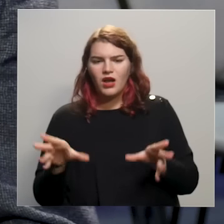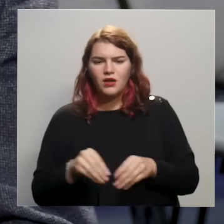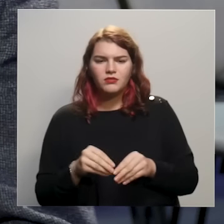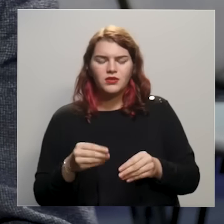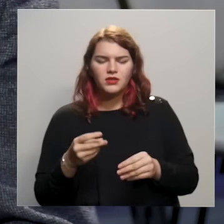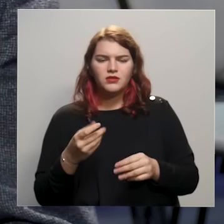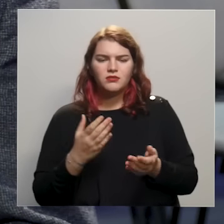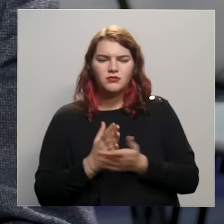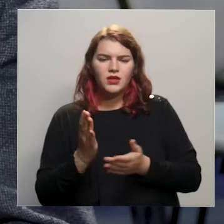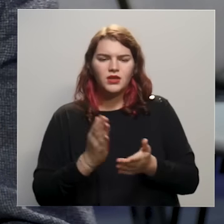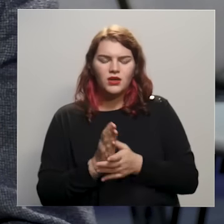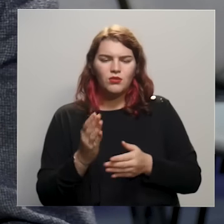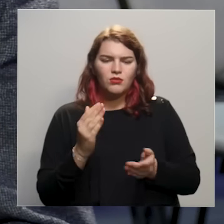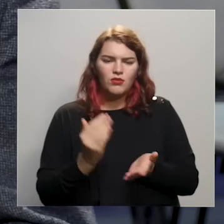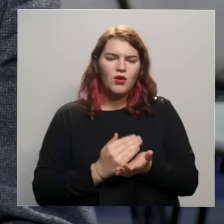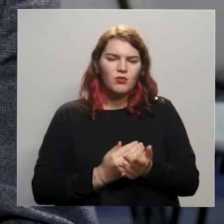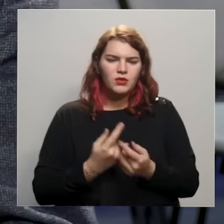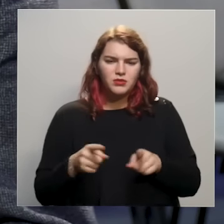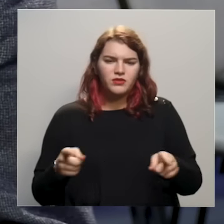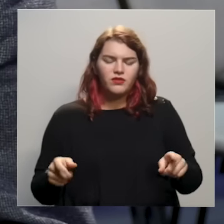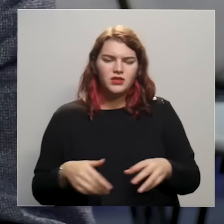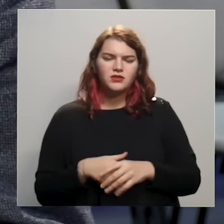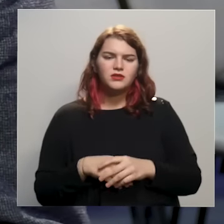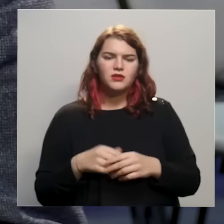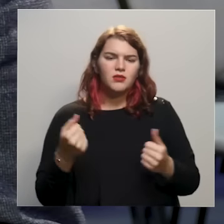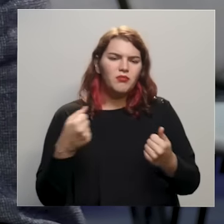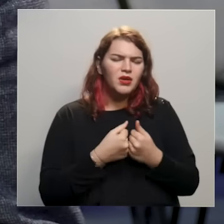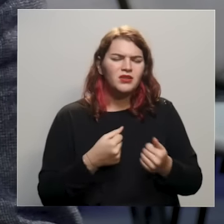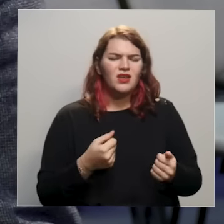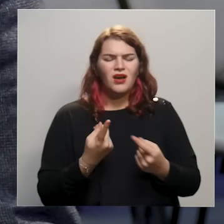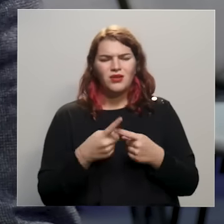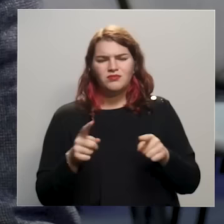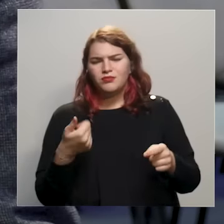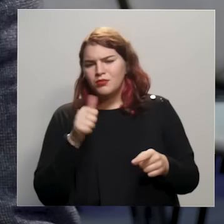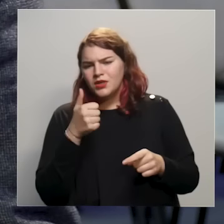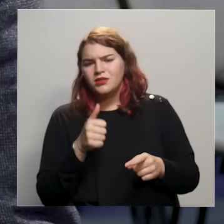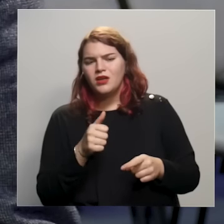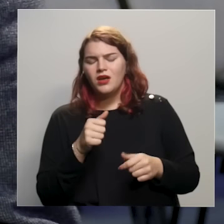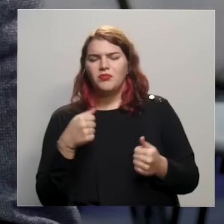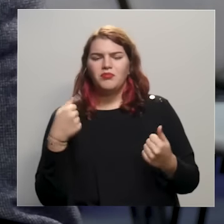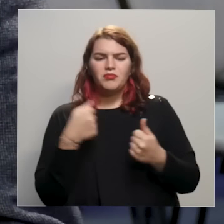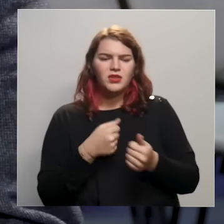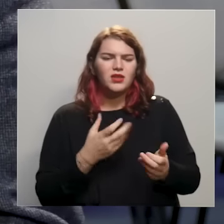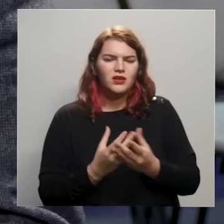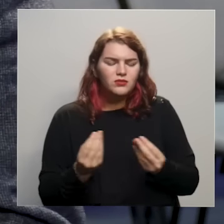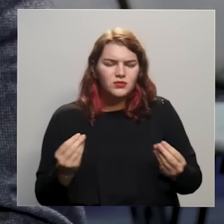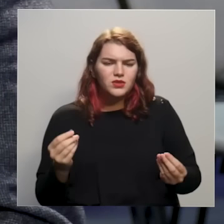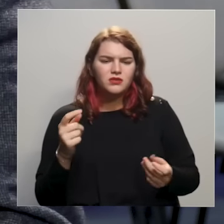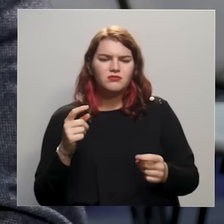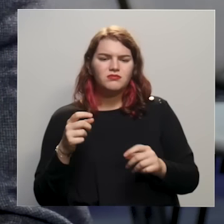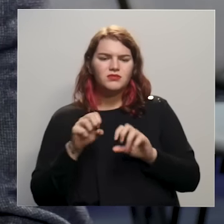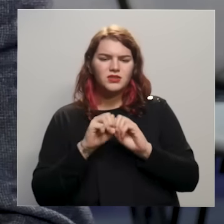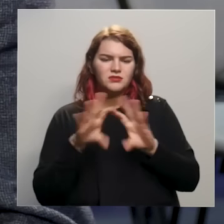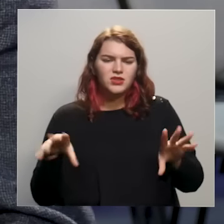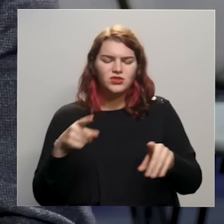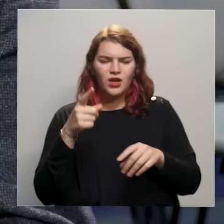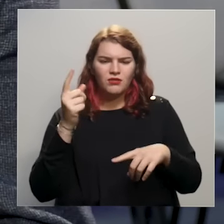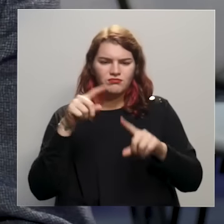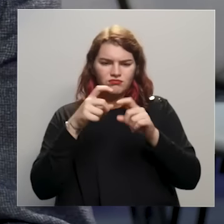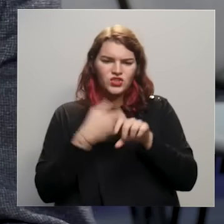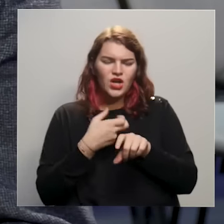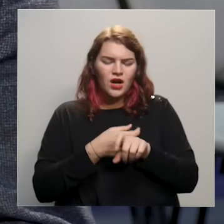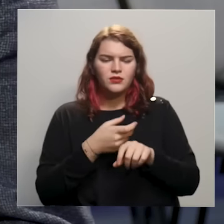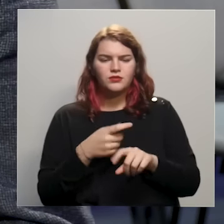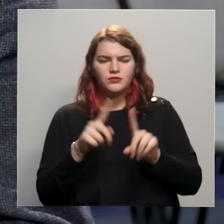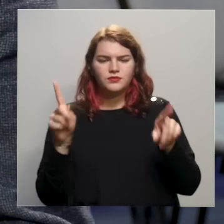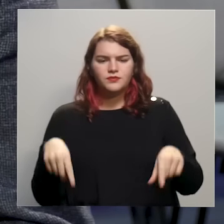făcea probleme. Să băteau, să îmbătau, să băteau, făceau, spărgeau geamurile și într-o